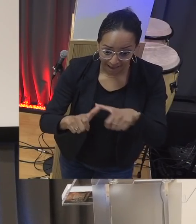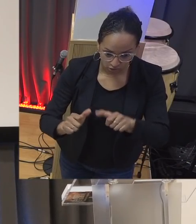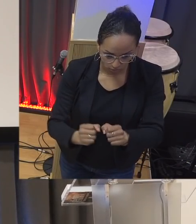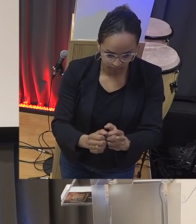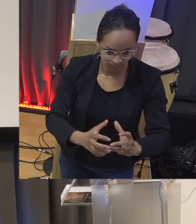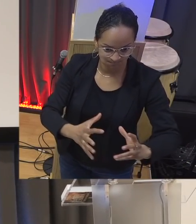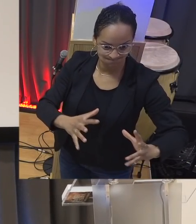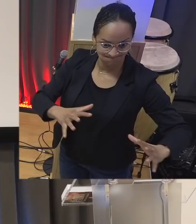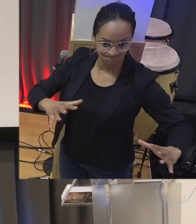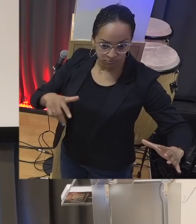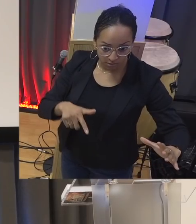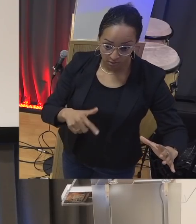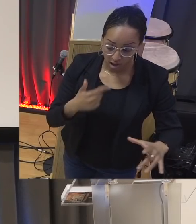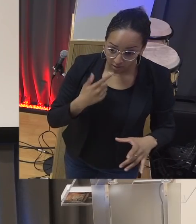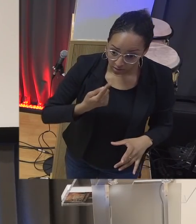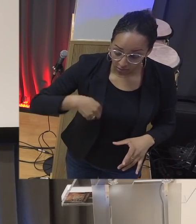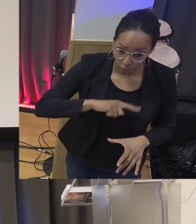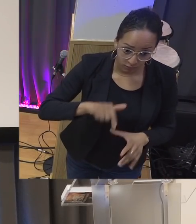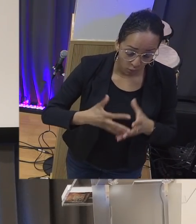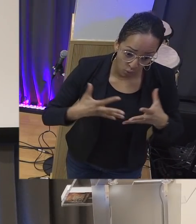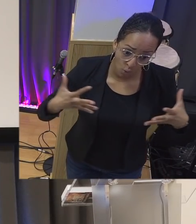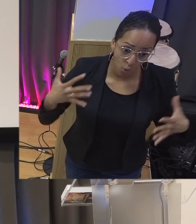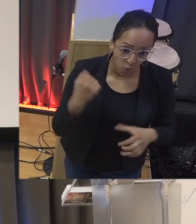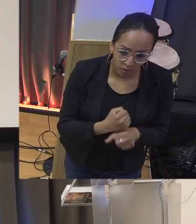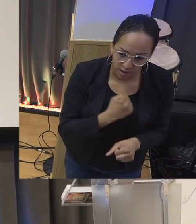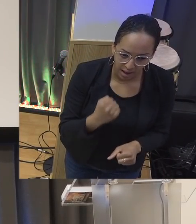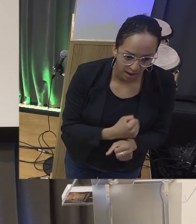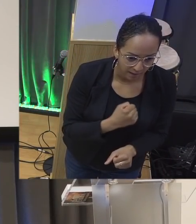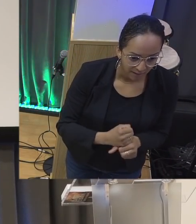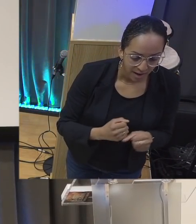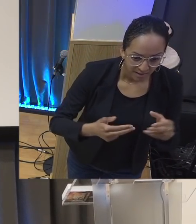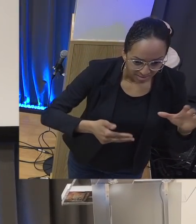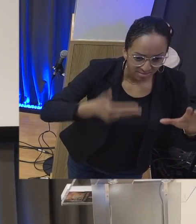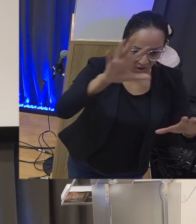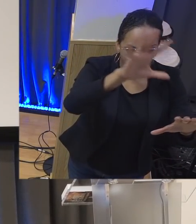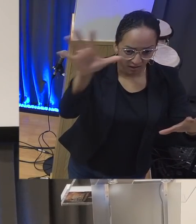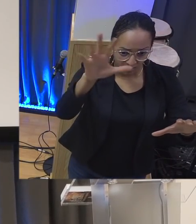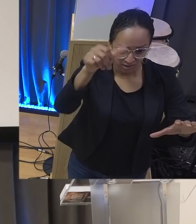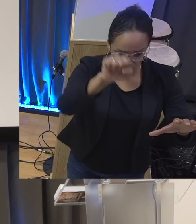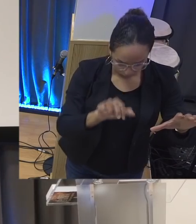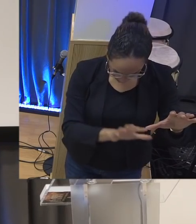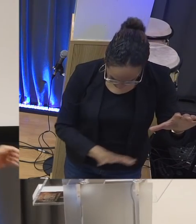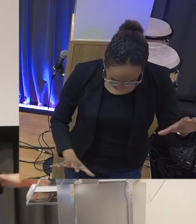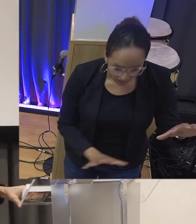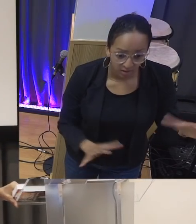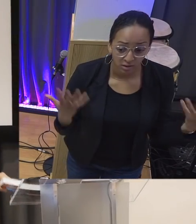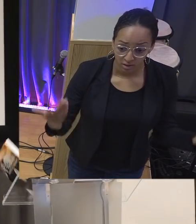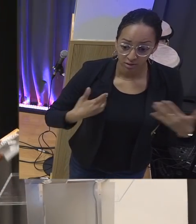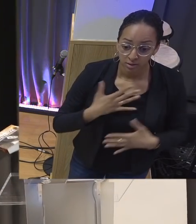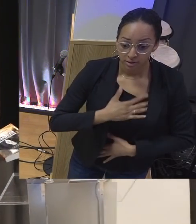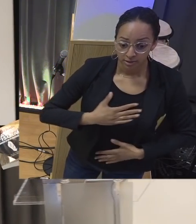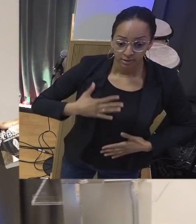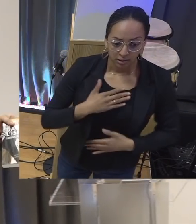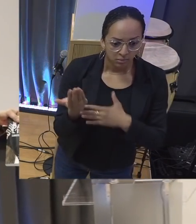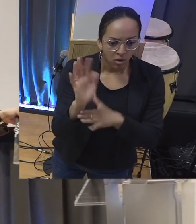il y a un énorme travail à faire entre ces rives, entre le nord et le sud. Je suis en tout cas très heureux de vous présenter aussi